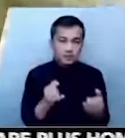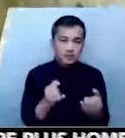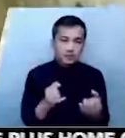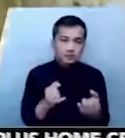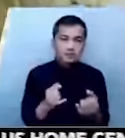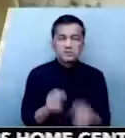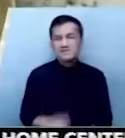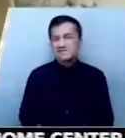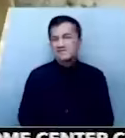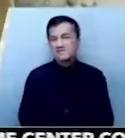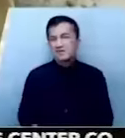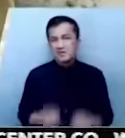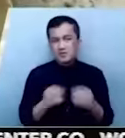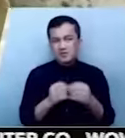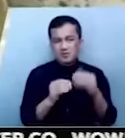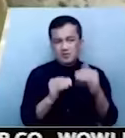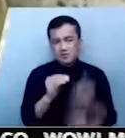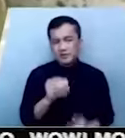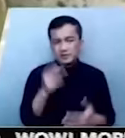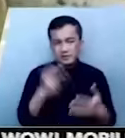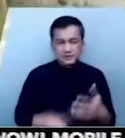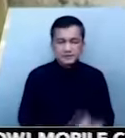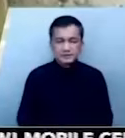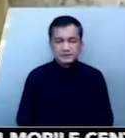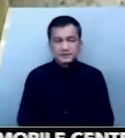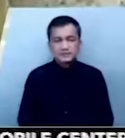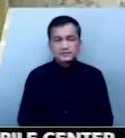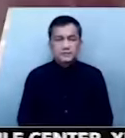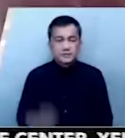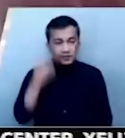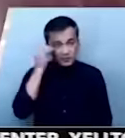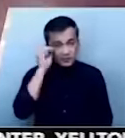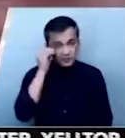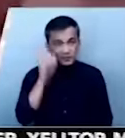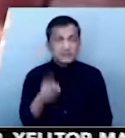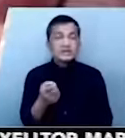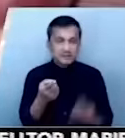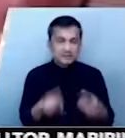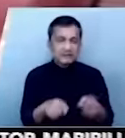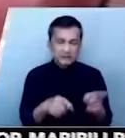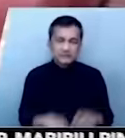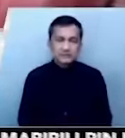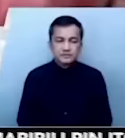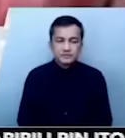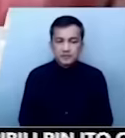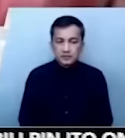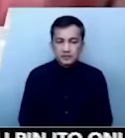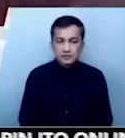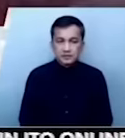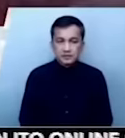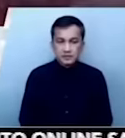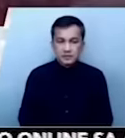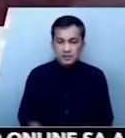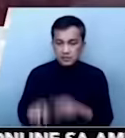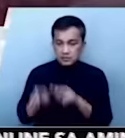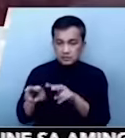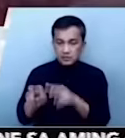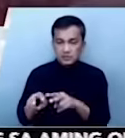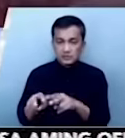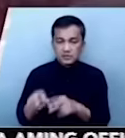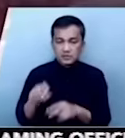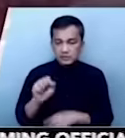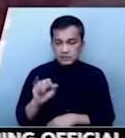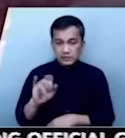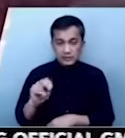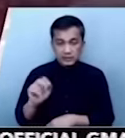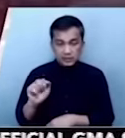lalong babagsak ang presyo ng onion. So yun na po nangyari. Sa monitoring naman ng Samhang Industriya ng Agrikultura o SINAG,